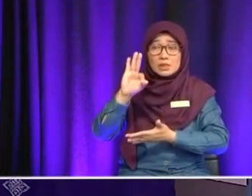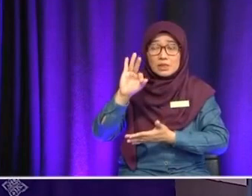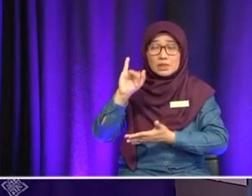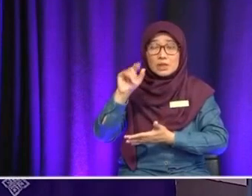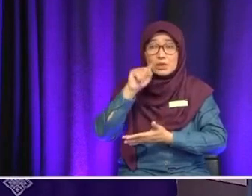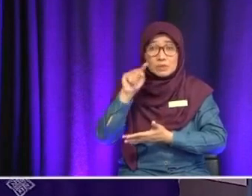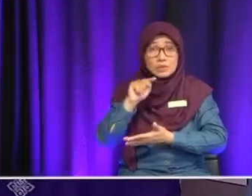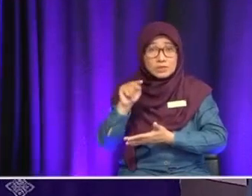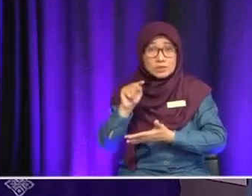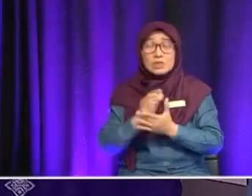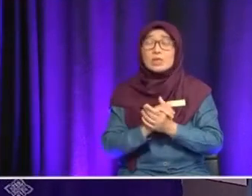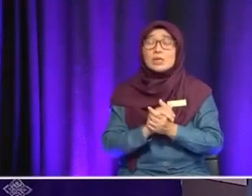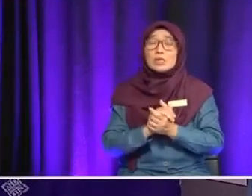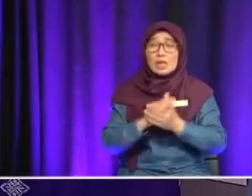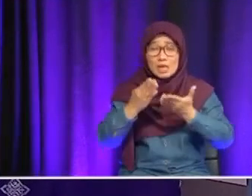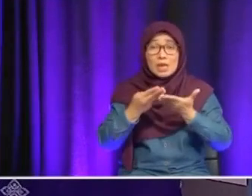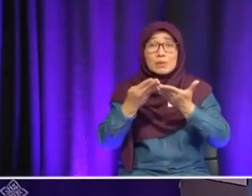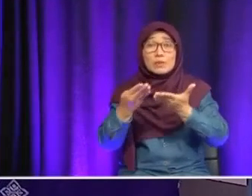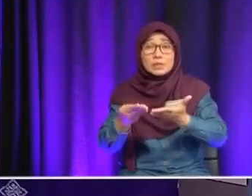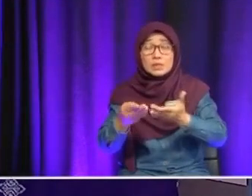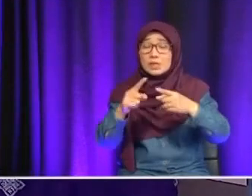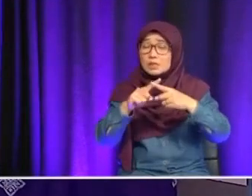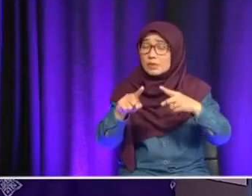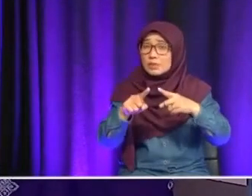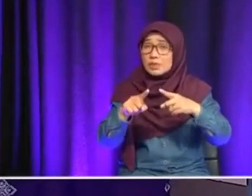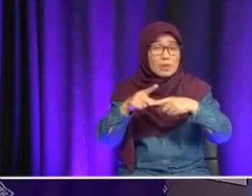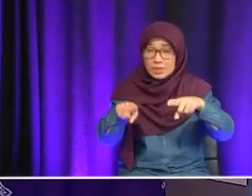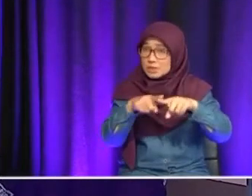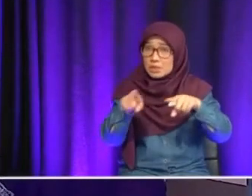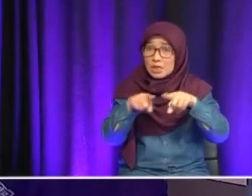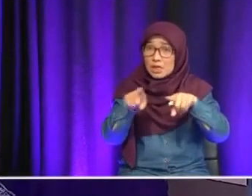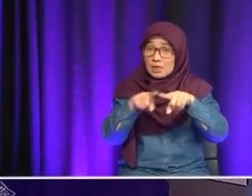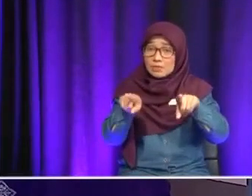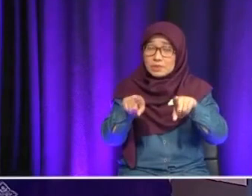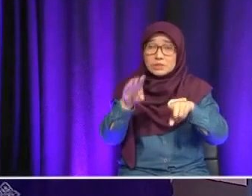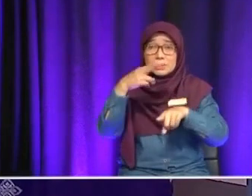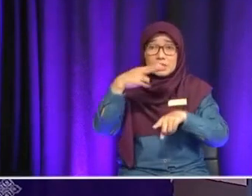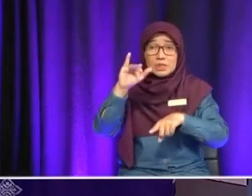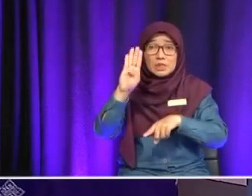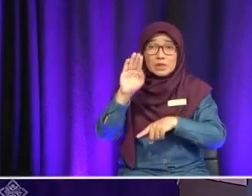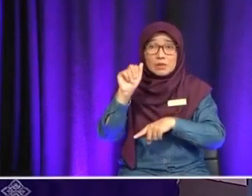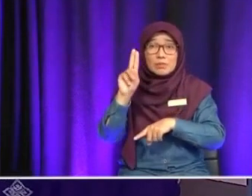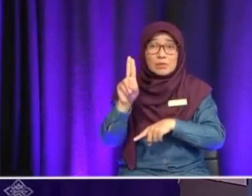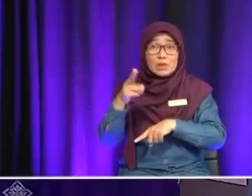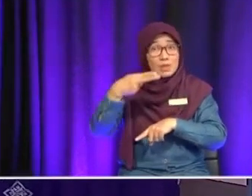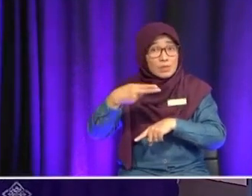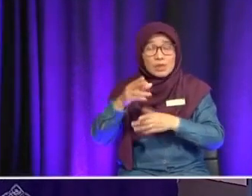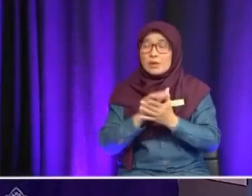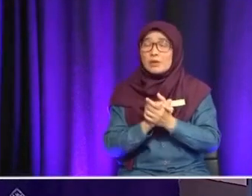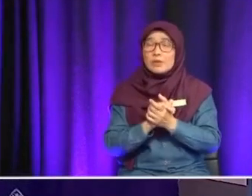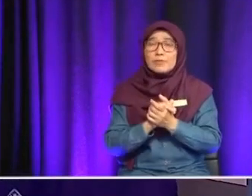juga, tetapi berbeza dengan hibah. Kerana wakaf ini adalah pemberian yang